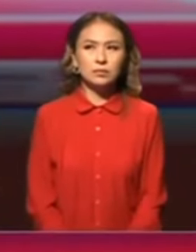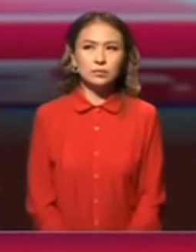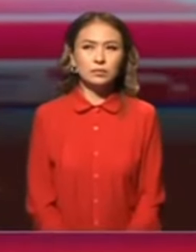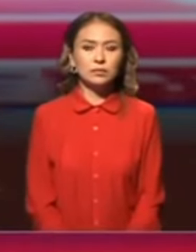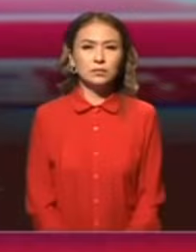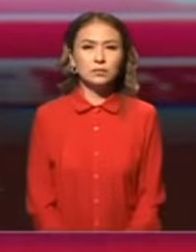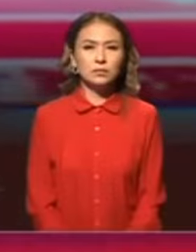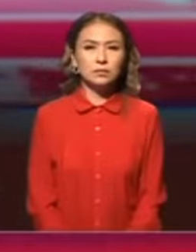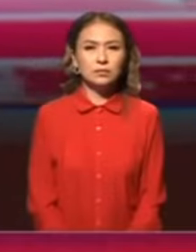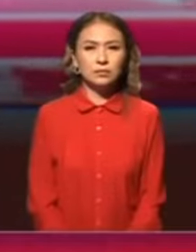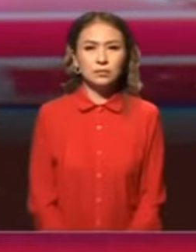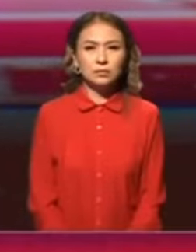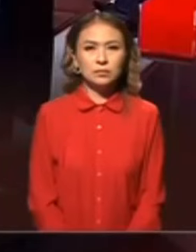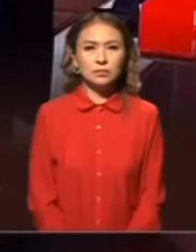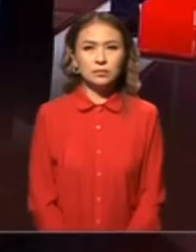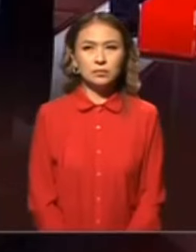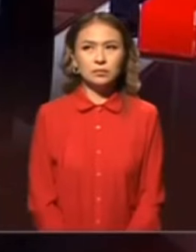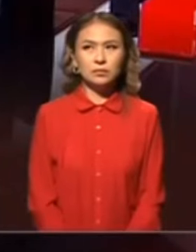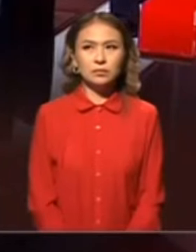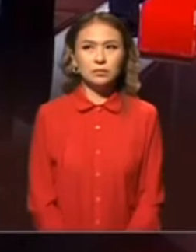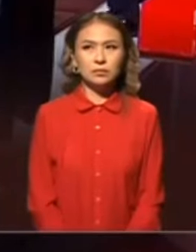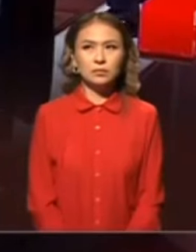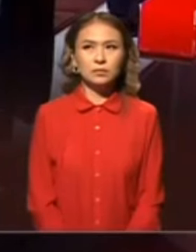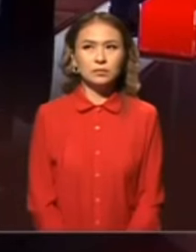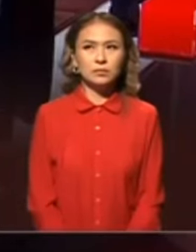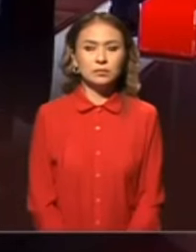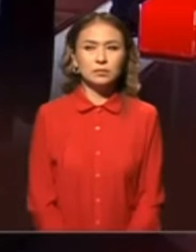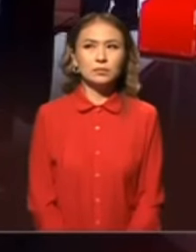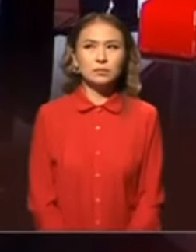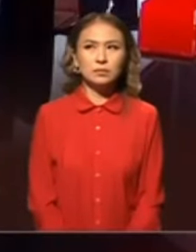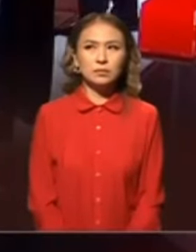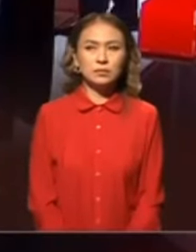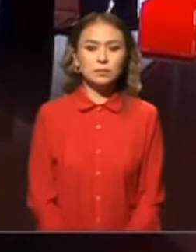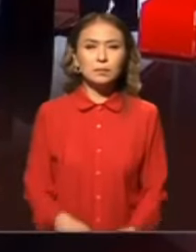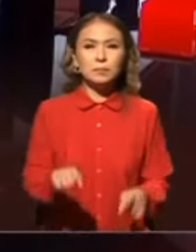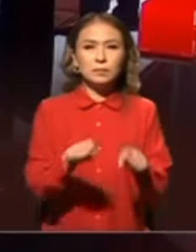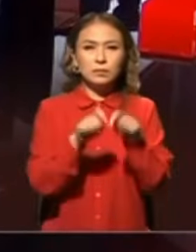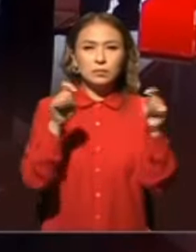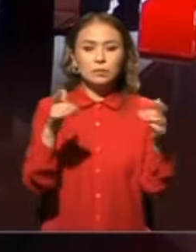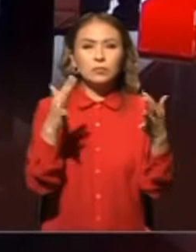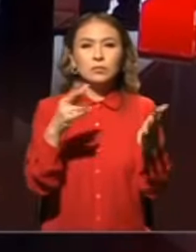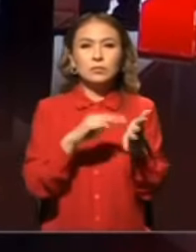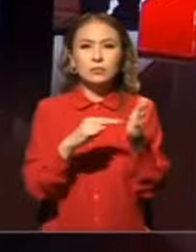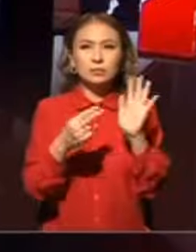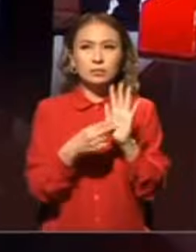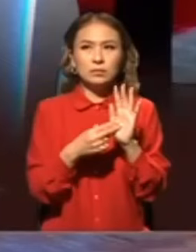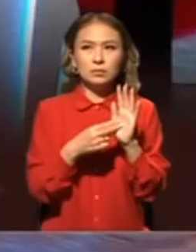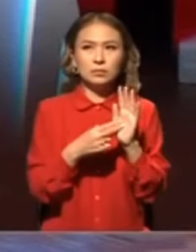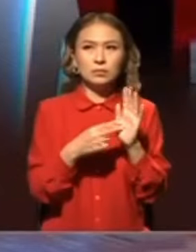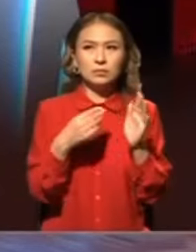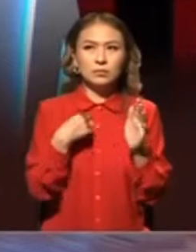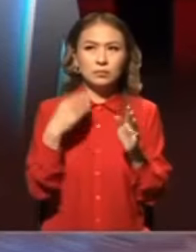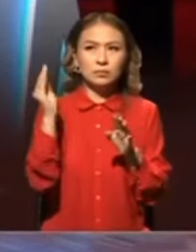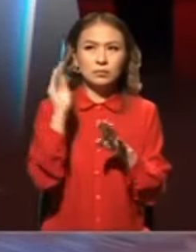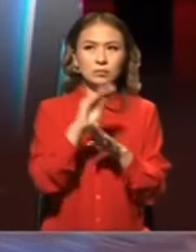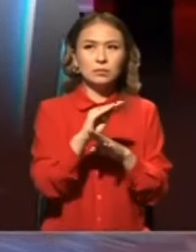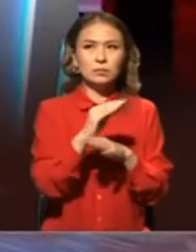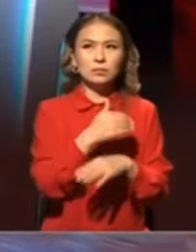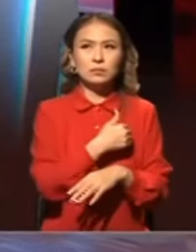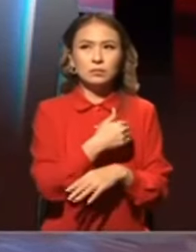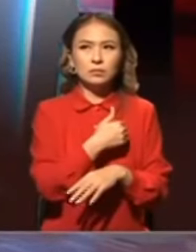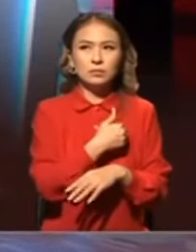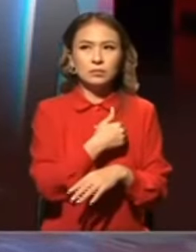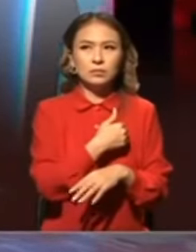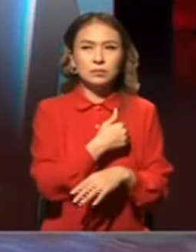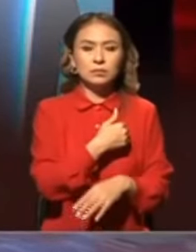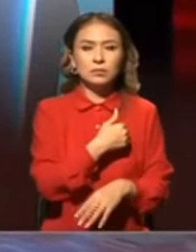Сұрағыңыздар болсақ, сұрағымыз жоқ енді осыны қасында жұрт. Рахмет, Айман ханым байласқа шыққан. Құттық жоба қанша уақытқа жоспарланған? Мен қосып кетейін осы жөнінде. Кеңінен